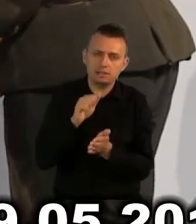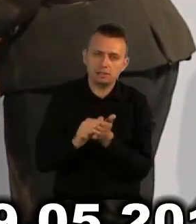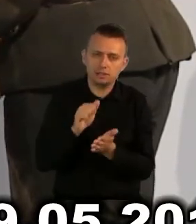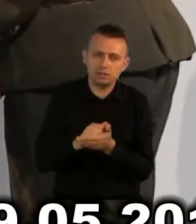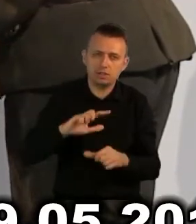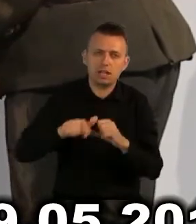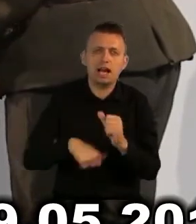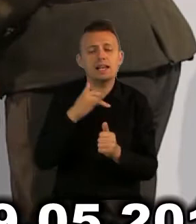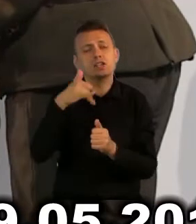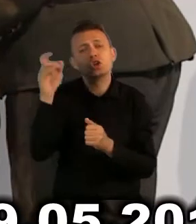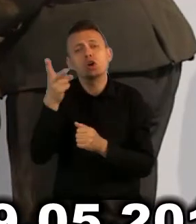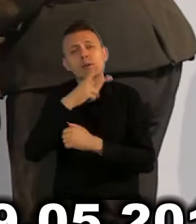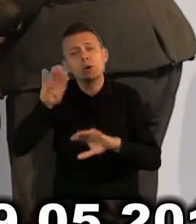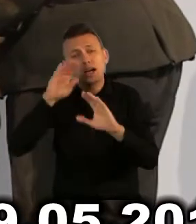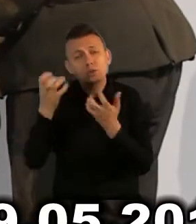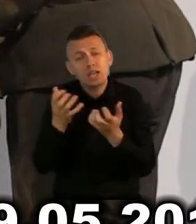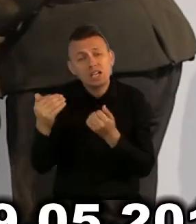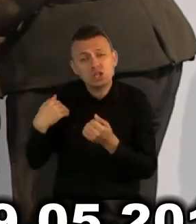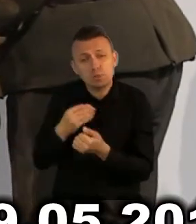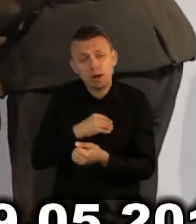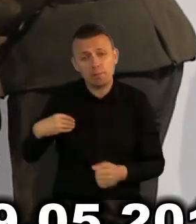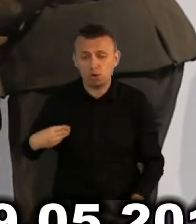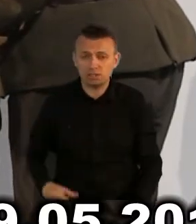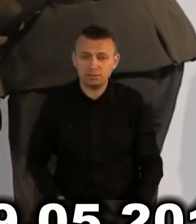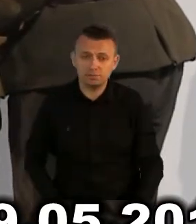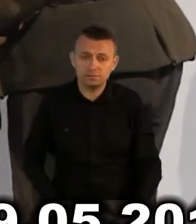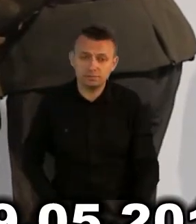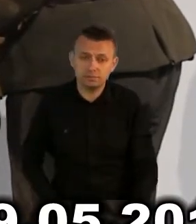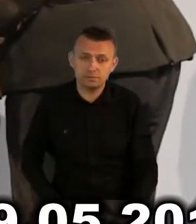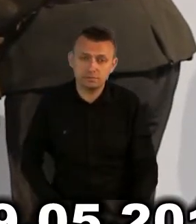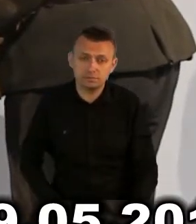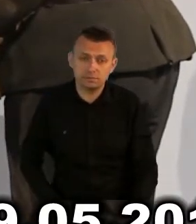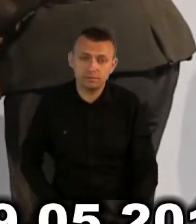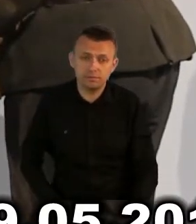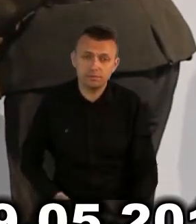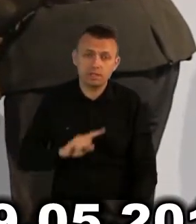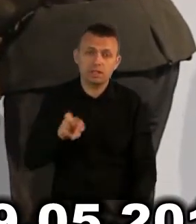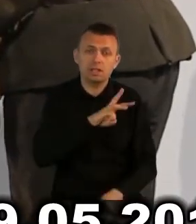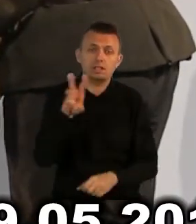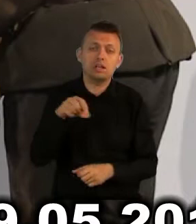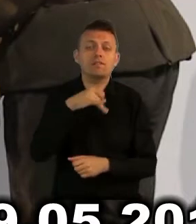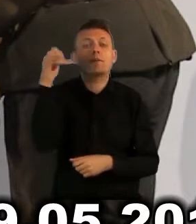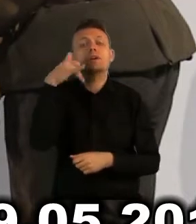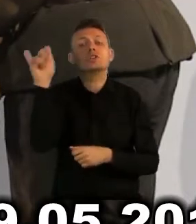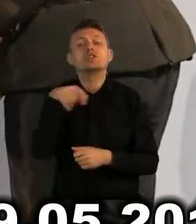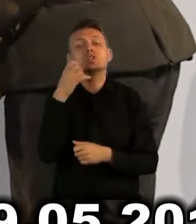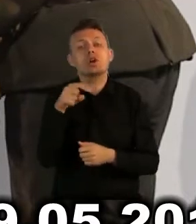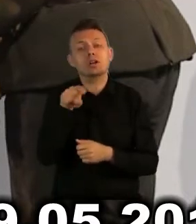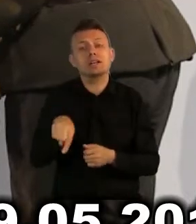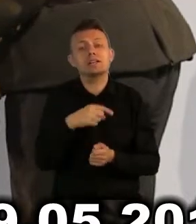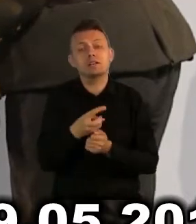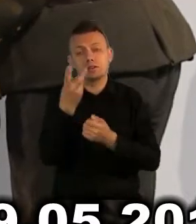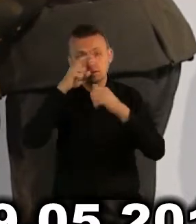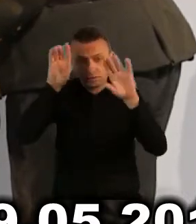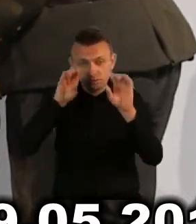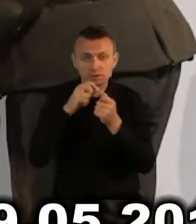Zbrucza, dalej pokazuje, że tam była Polska. I to niech wam cały czas też